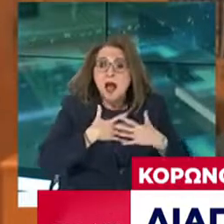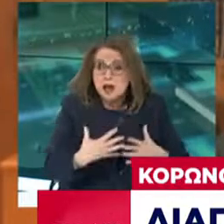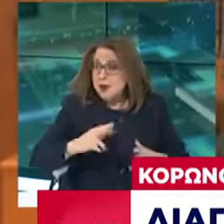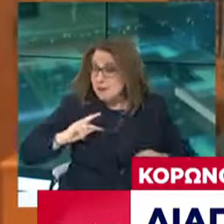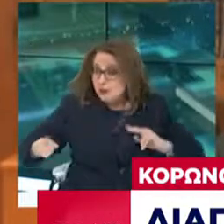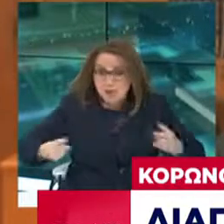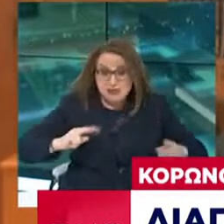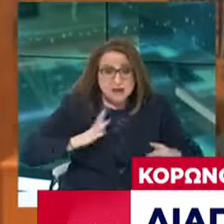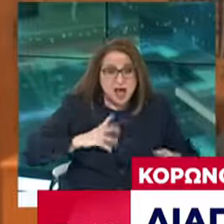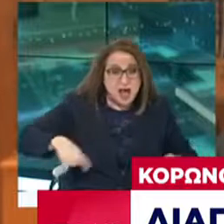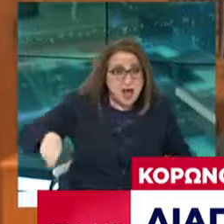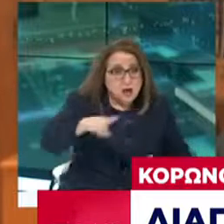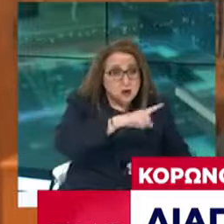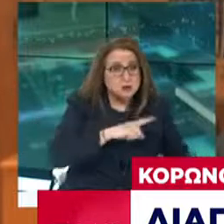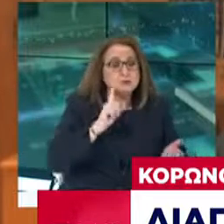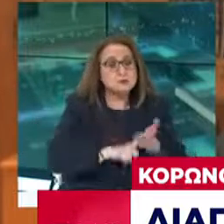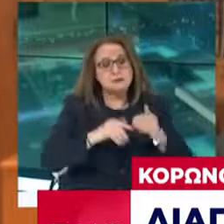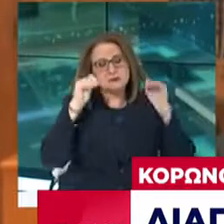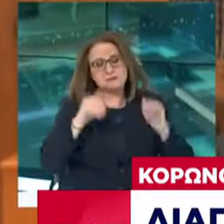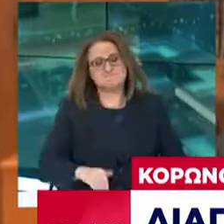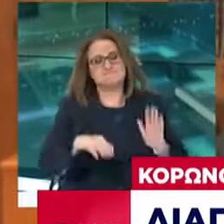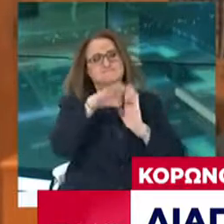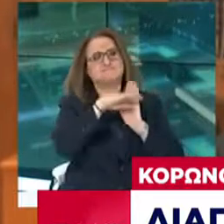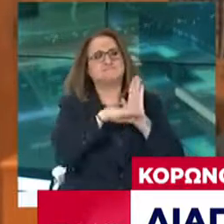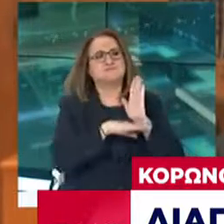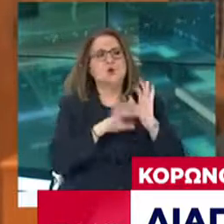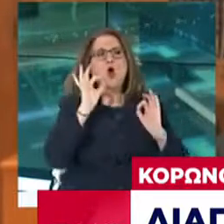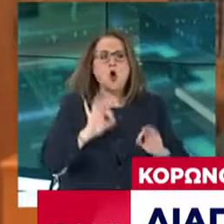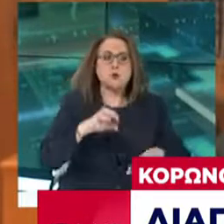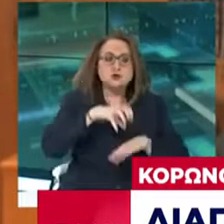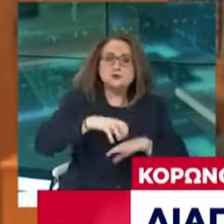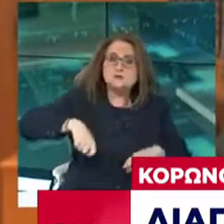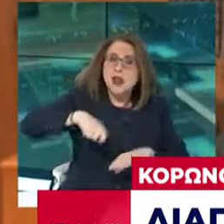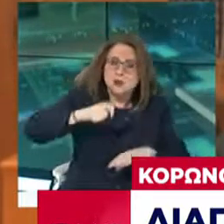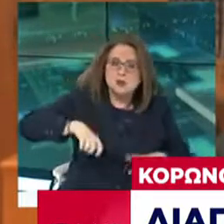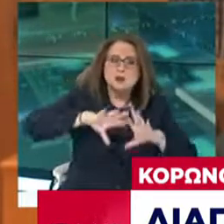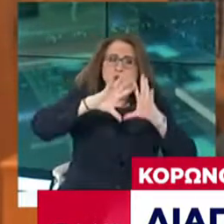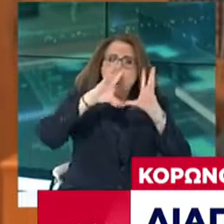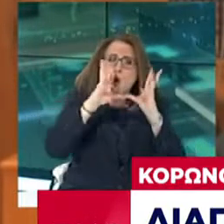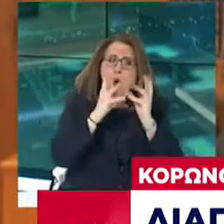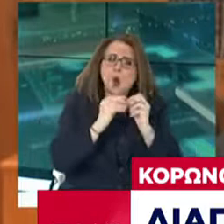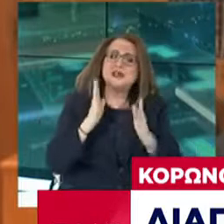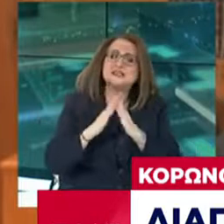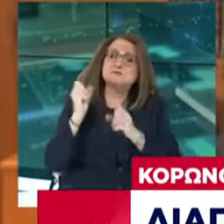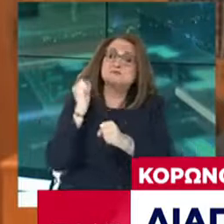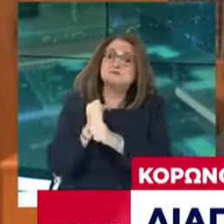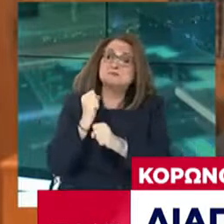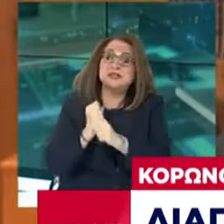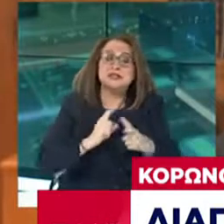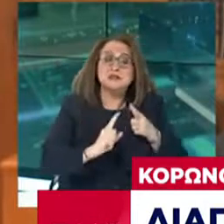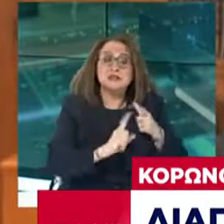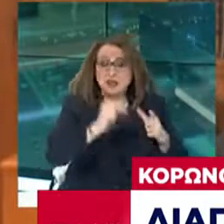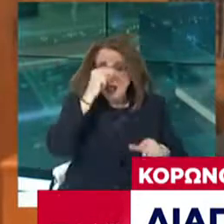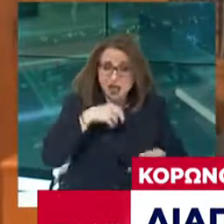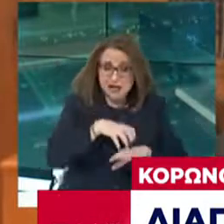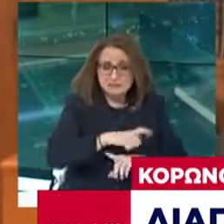να προσαρμοστούν στην πραγματικότητα και να επιτελούνται όσο είναι εφικτό από το σπίτι, ώστε να περιορίζονται οι μεγάλες